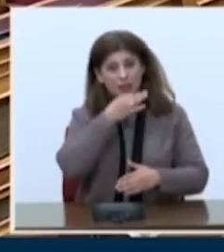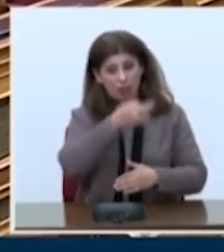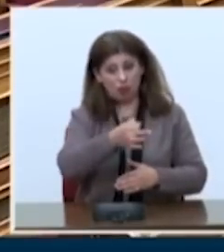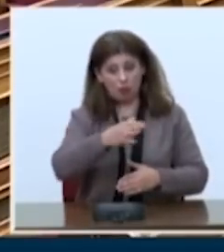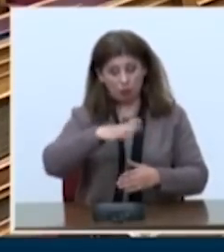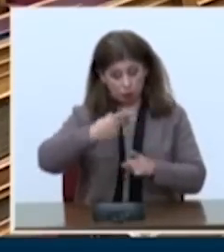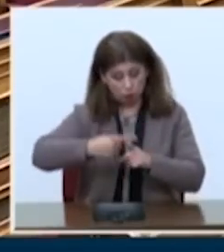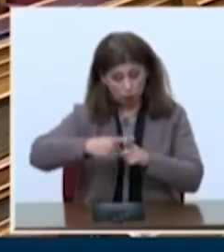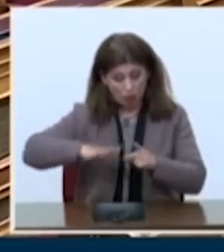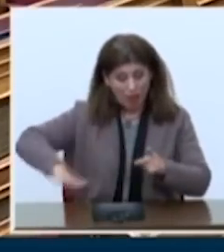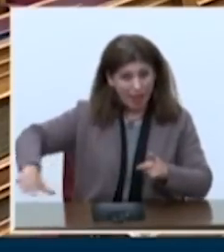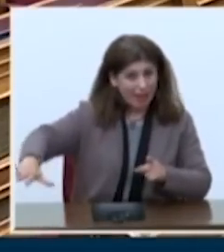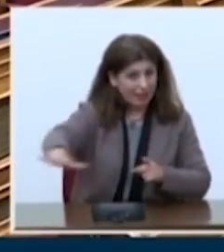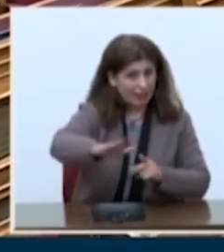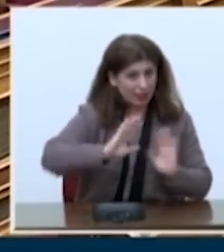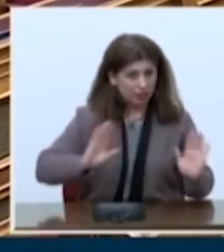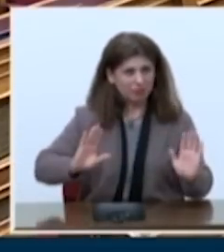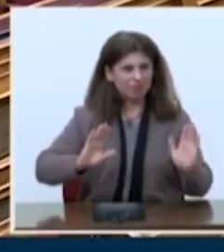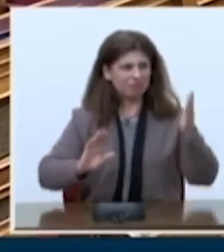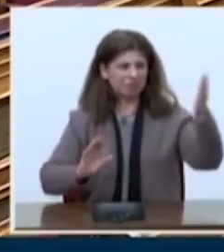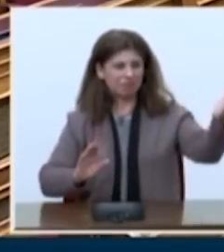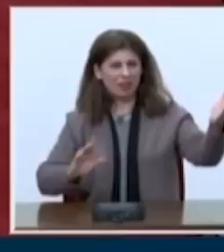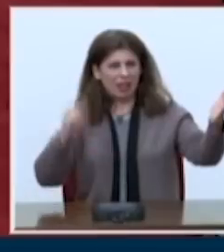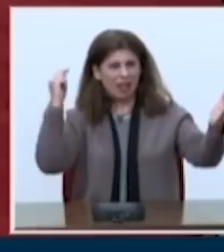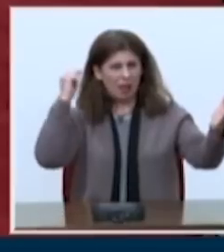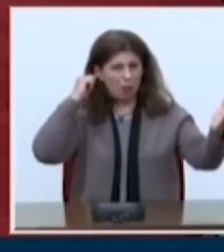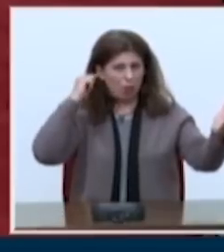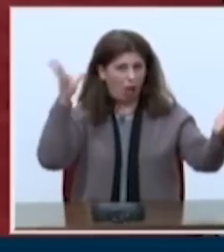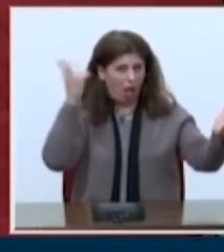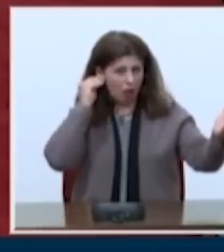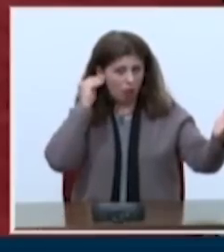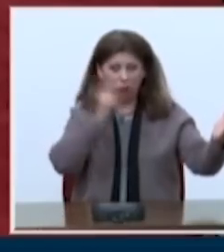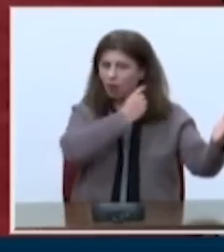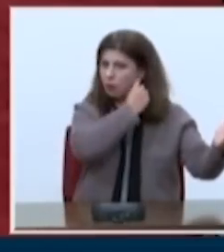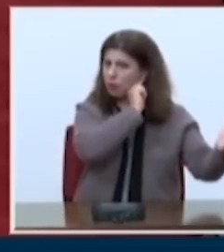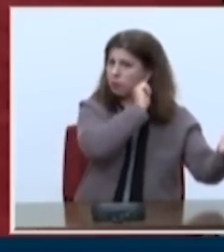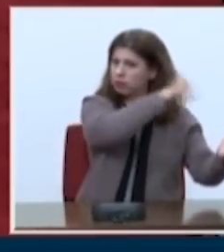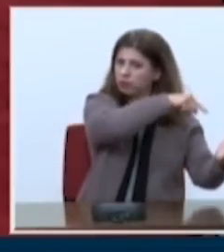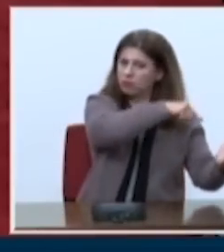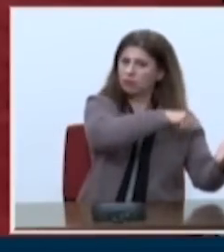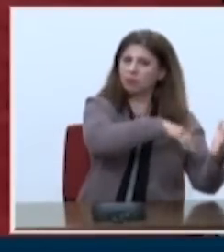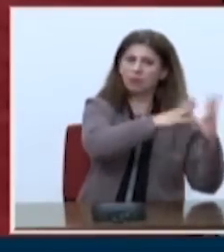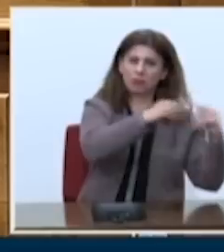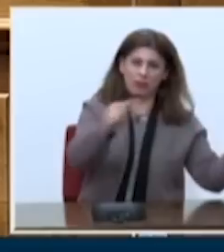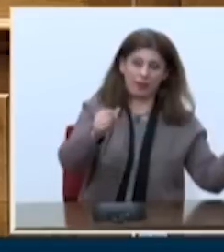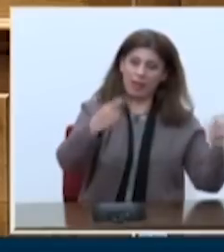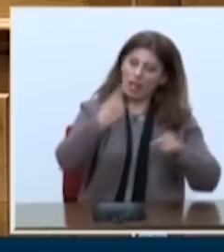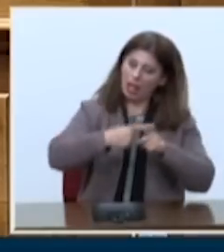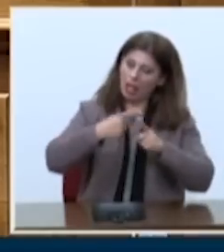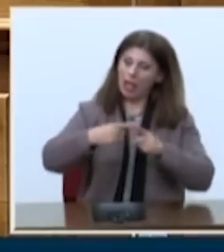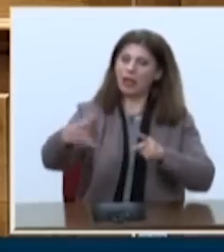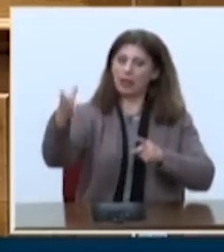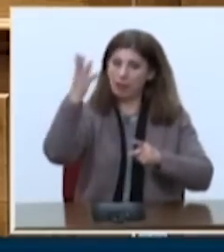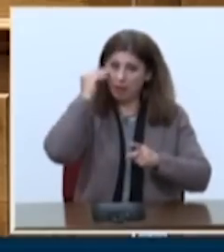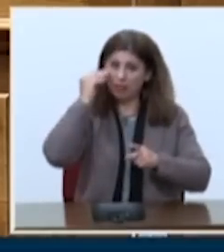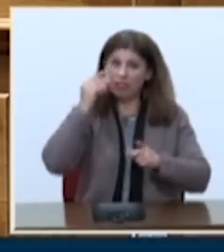λαό, γιατί εσάς από το ένα αυτοί σας μπαίνουν και από το άλλο σας βγαίνουν. Δεν υπάρχει τίποτε πιο